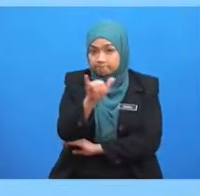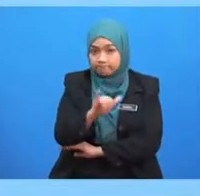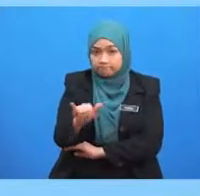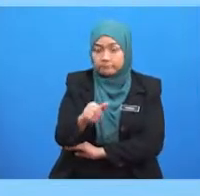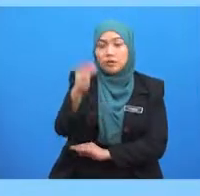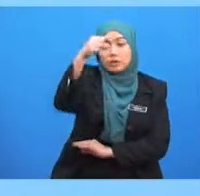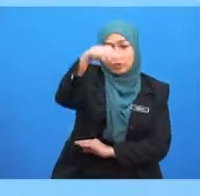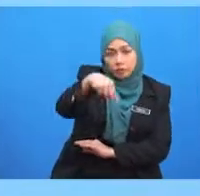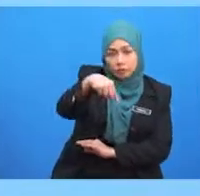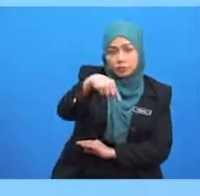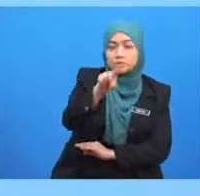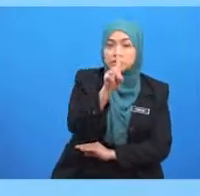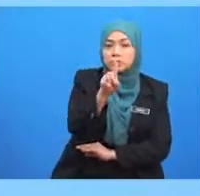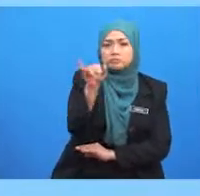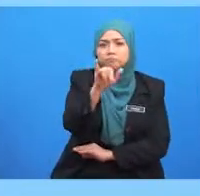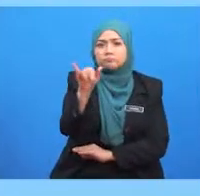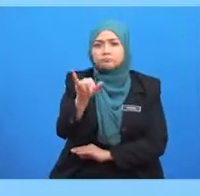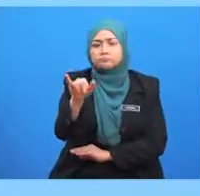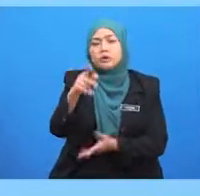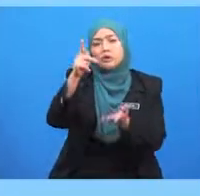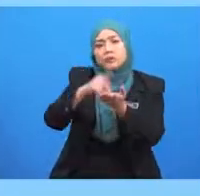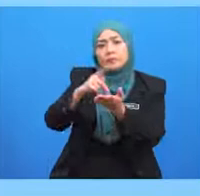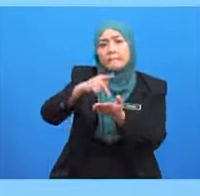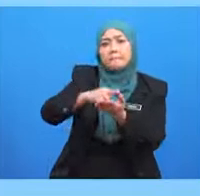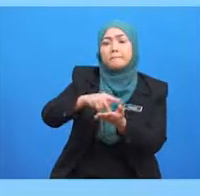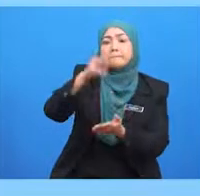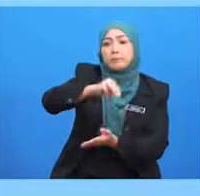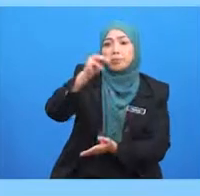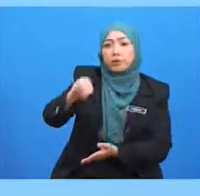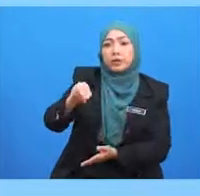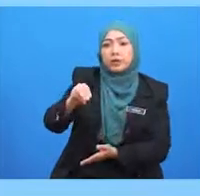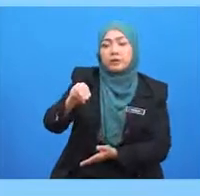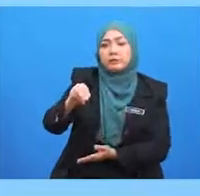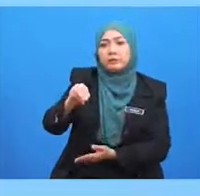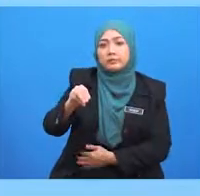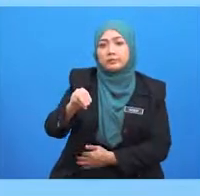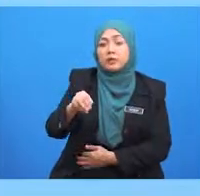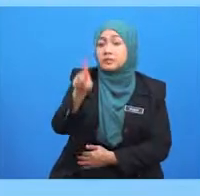ialah bilangan murid pada tahun 2018 yaitu